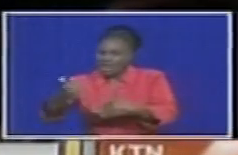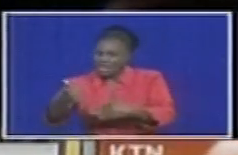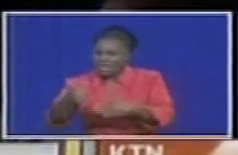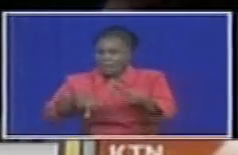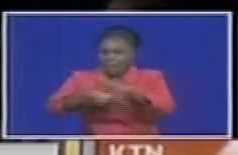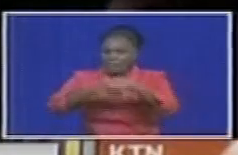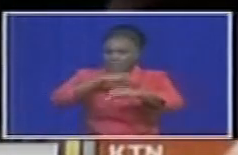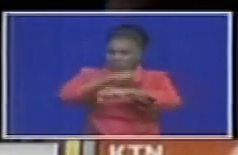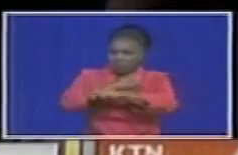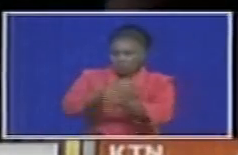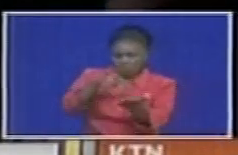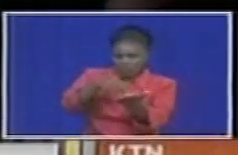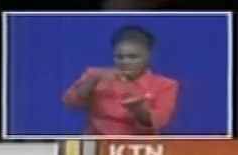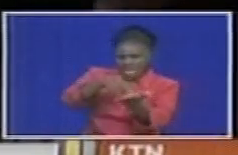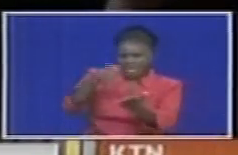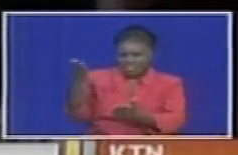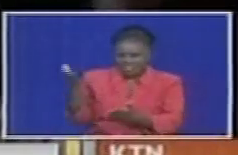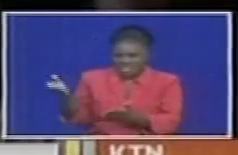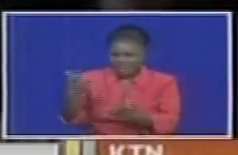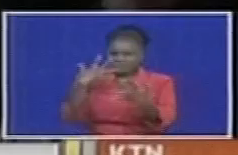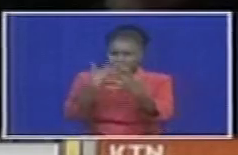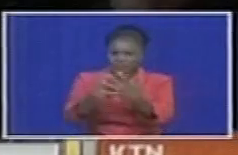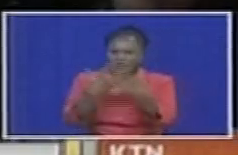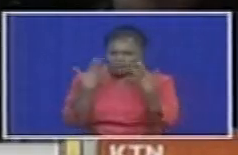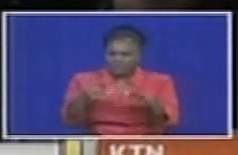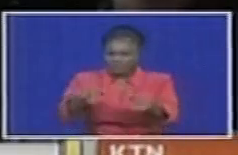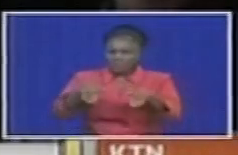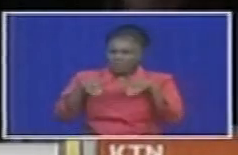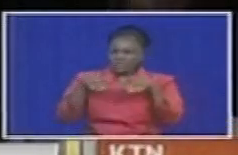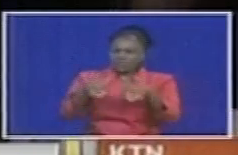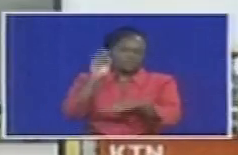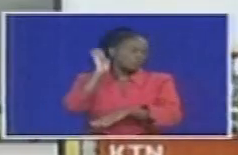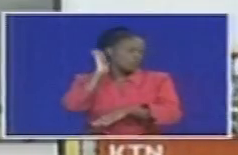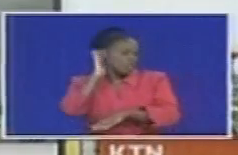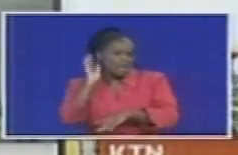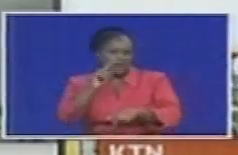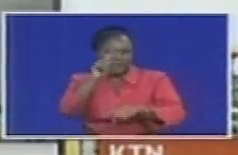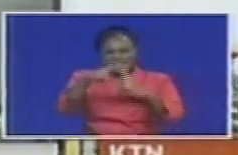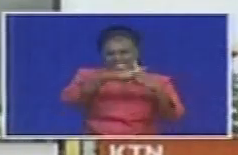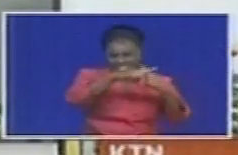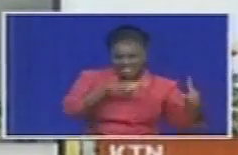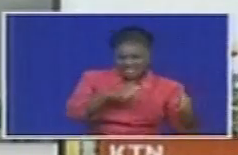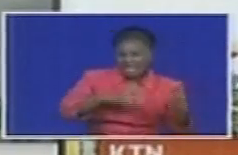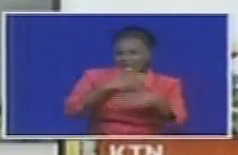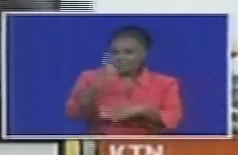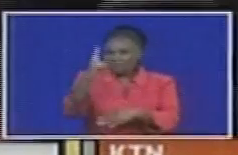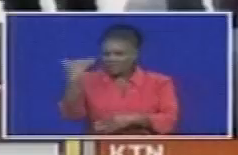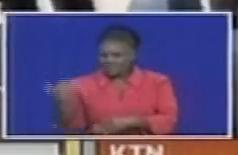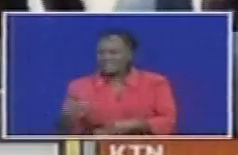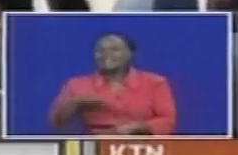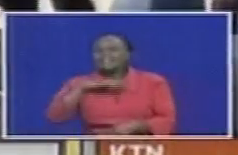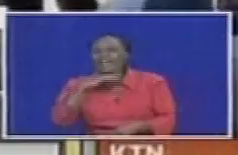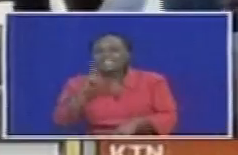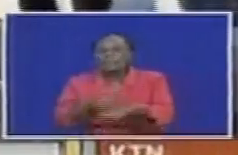huko Mwea, kaunti ya Kirinyaga, kutiwa mbaroni akisubiri kusomewa mashtaka ya mauaji baada ya mwanafunzi mmoja kupoteza uhai mikononi